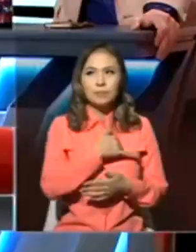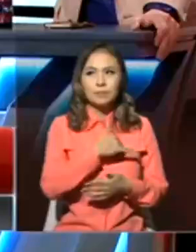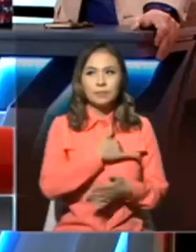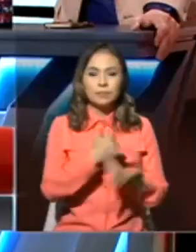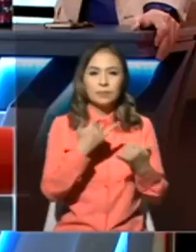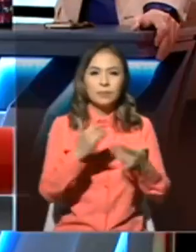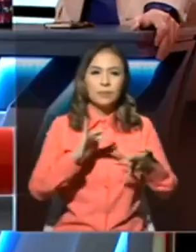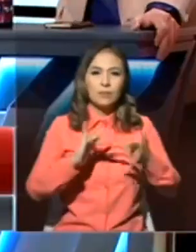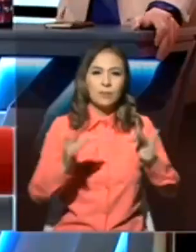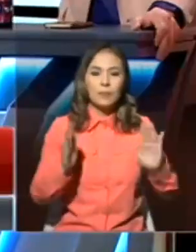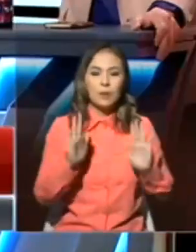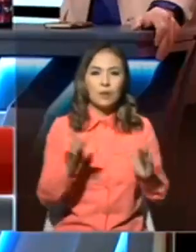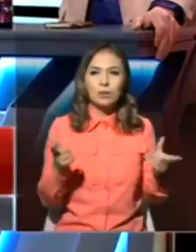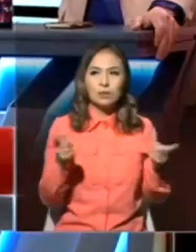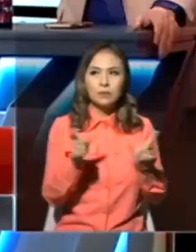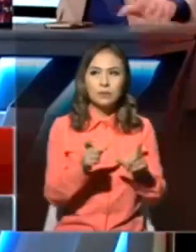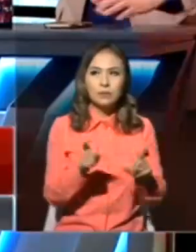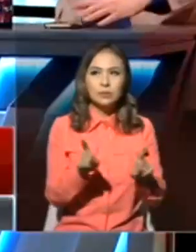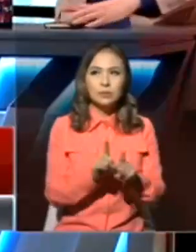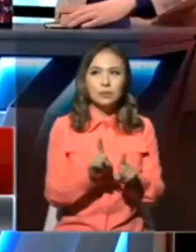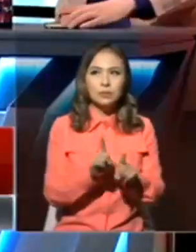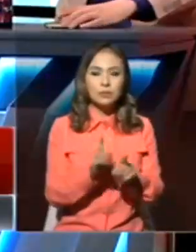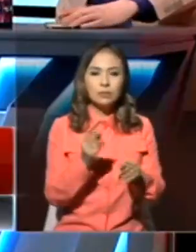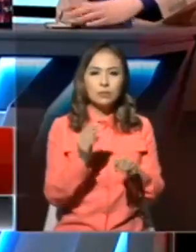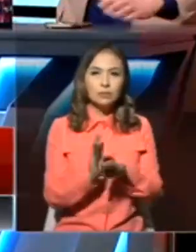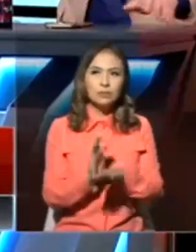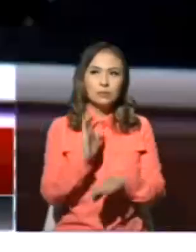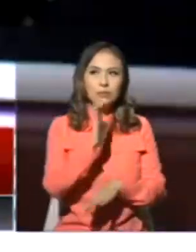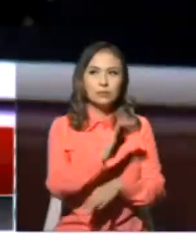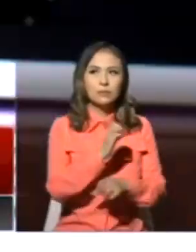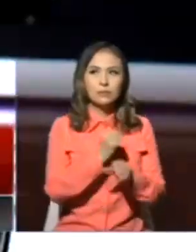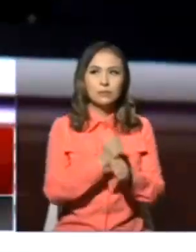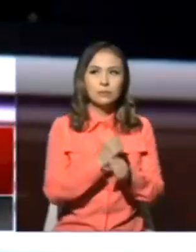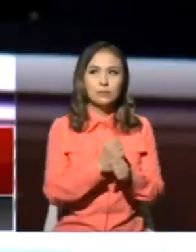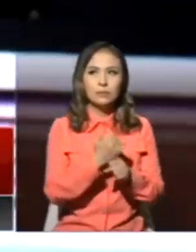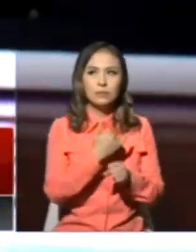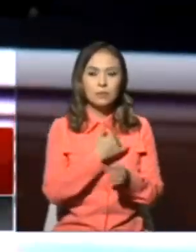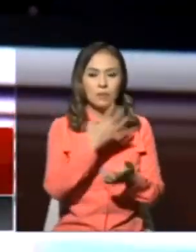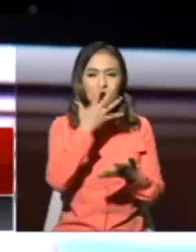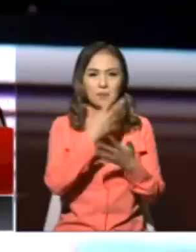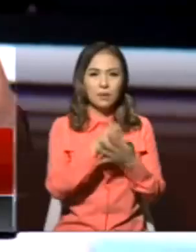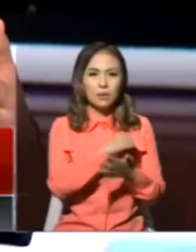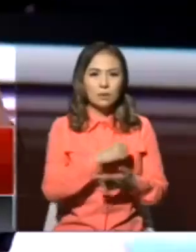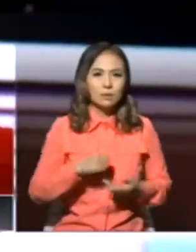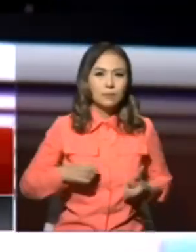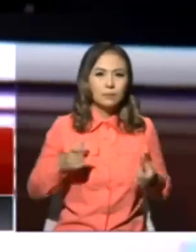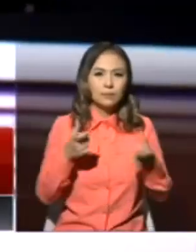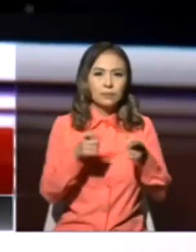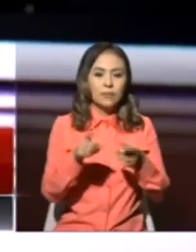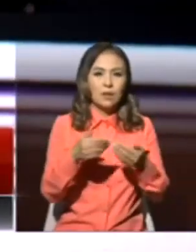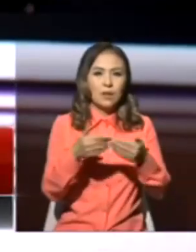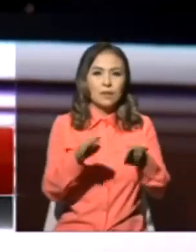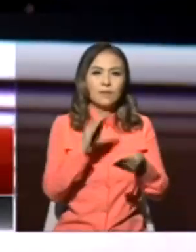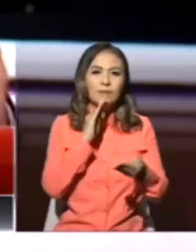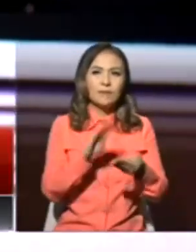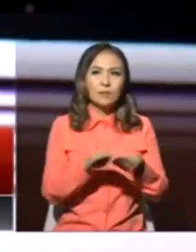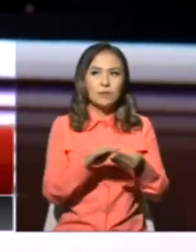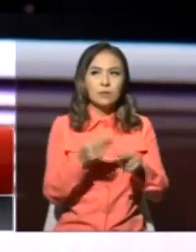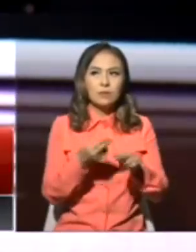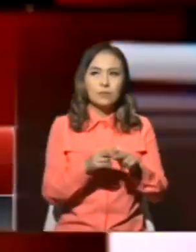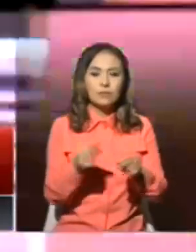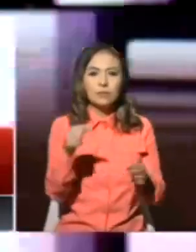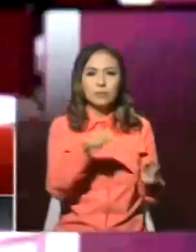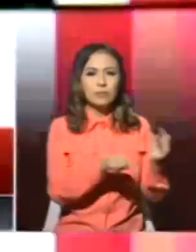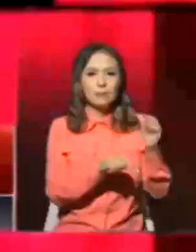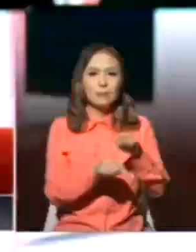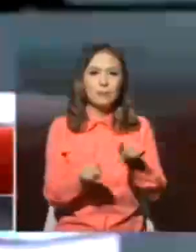қазір сайтты ғана бұғаттаймыз ғой, а бірақ ол жіберілетін ақша, то есть транзакция, біз оны өзі мысалы бұғаттамаймыз, ол мысалы ашық болып қалып тұр. Сол себептен олар